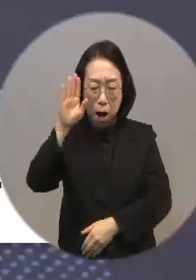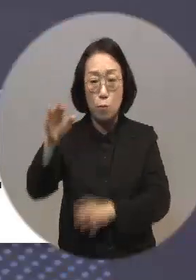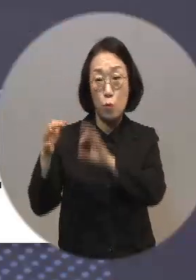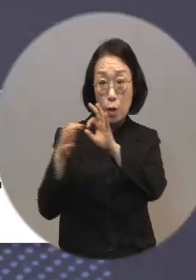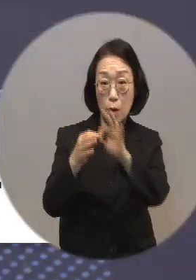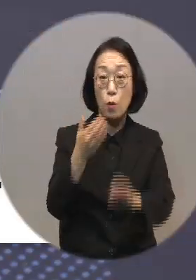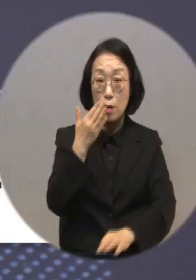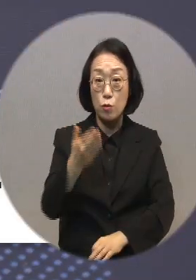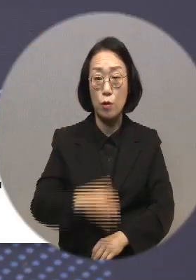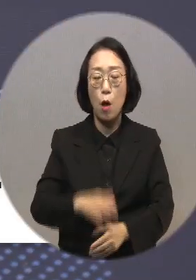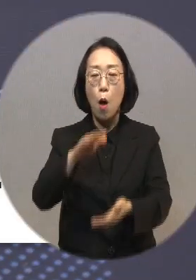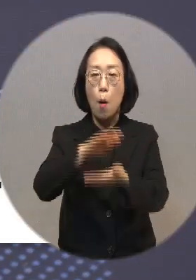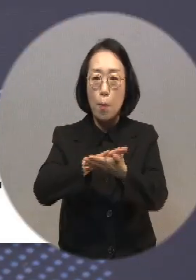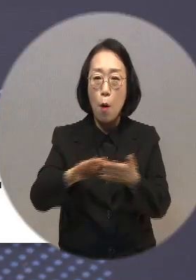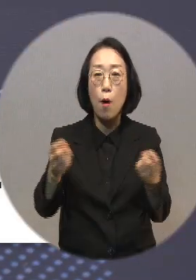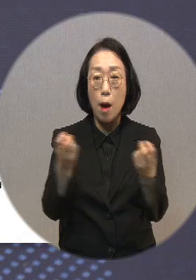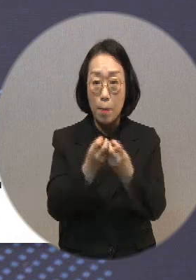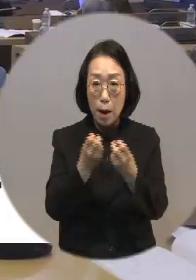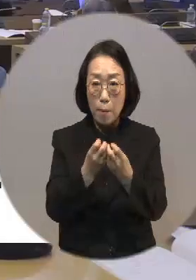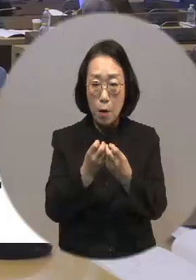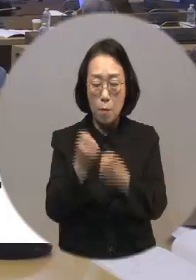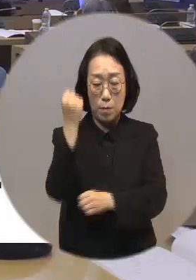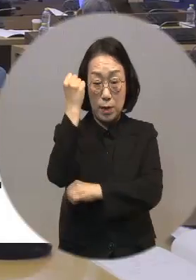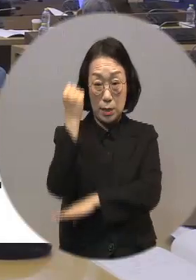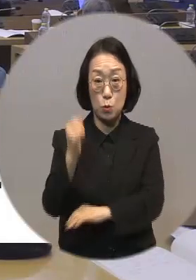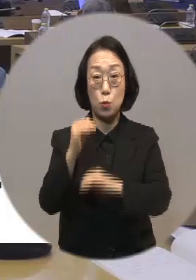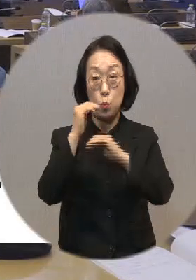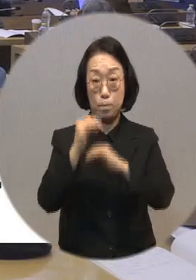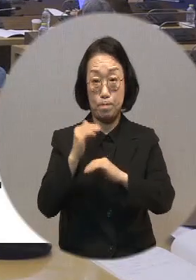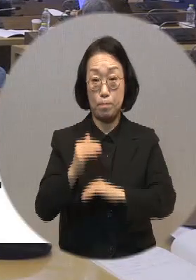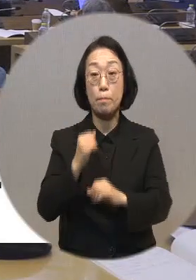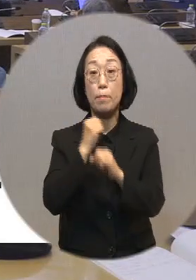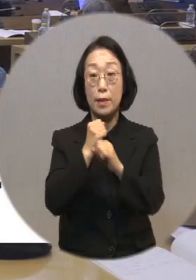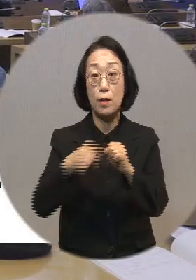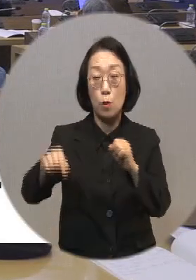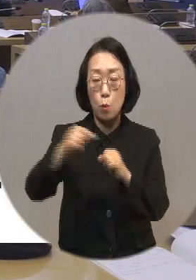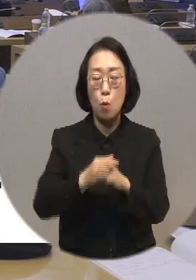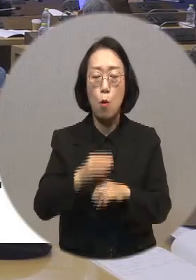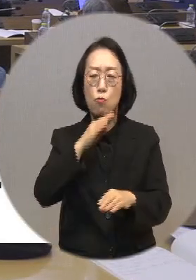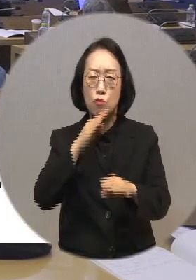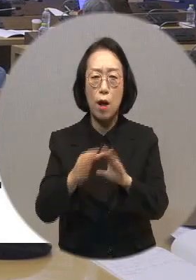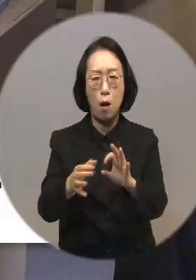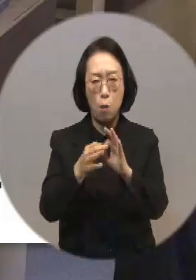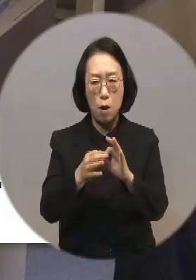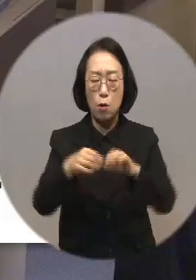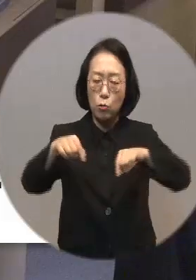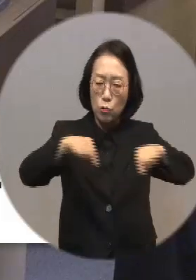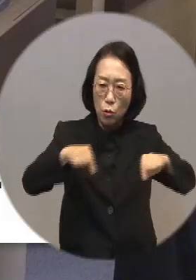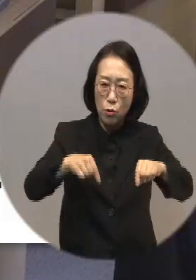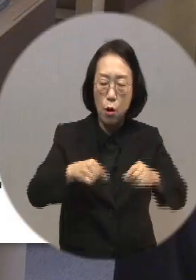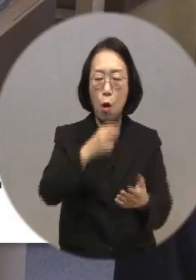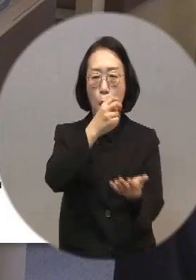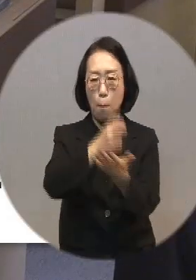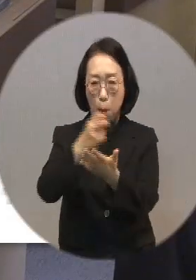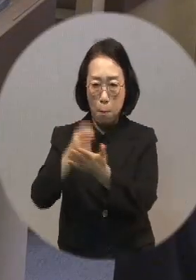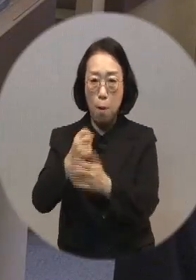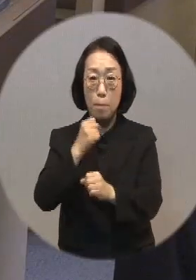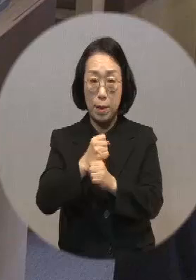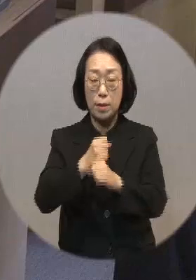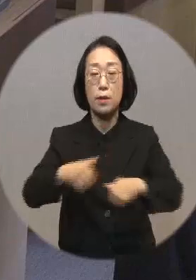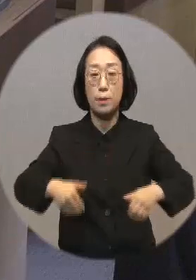있도록 평화공존의 규범적 토대를 마련하고 지속 가능한 대북 정책 추진의 법적 기반을 만들어야